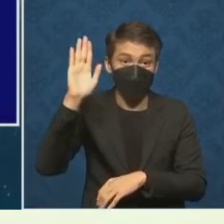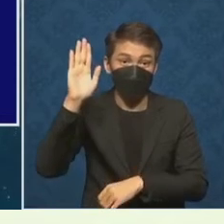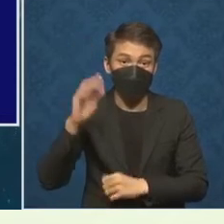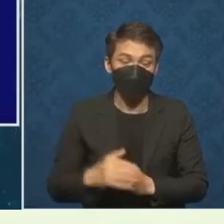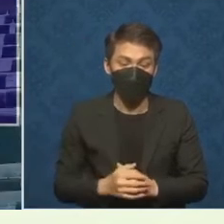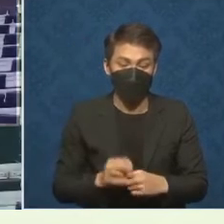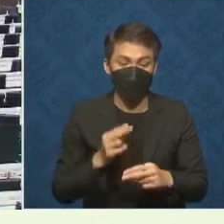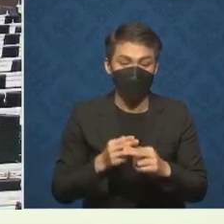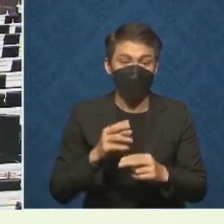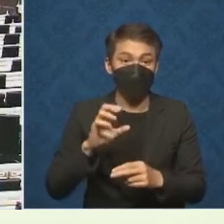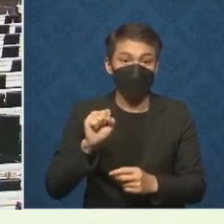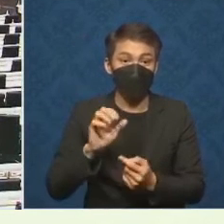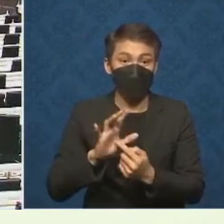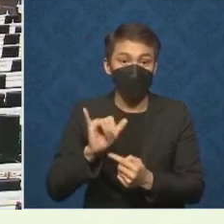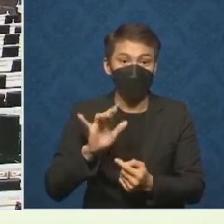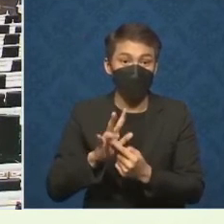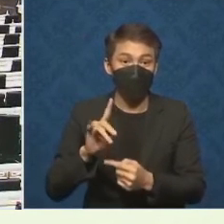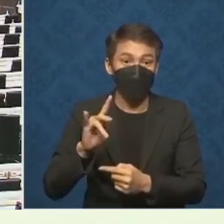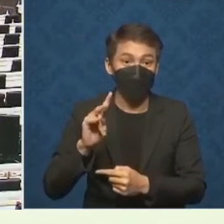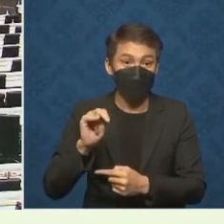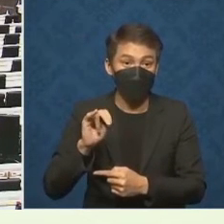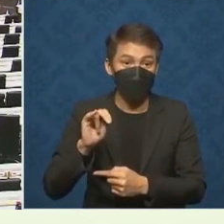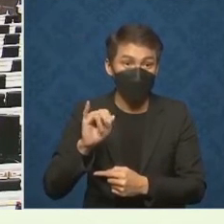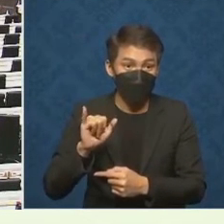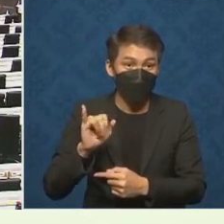ศรีธรรมราชครับ ครับผม ผมขอประท้วงตามข้อ69ครับ